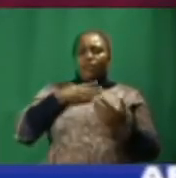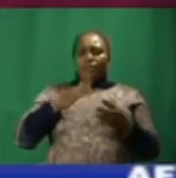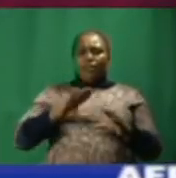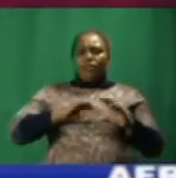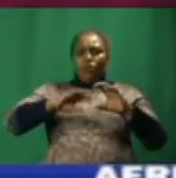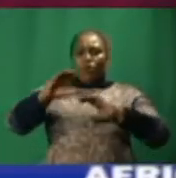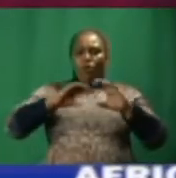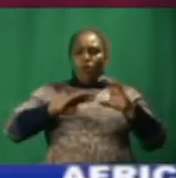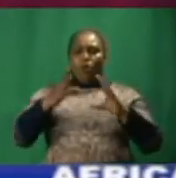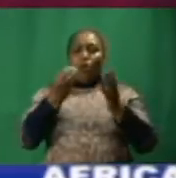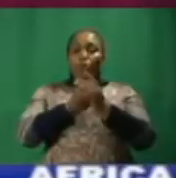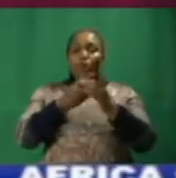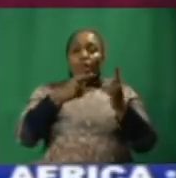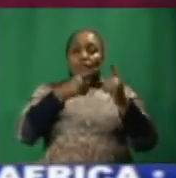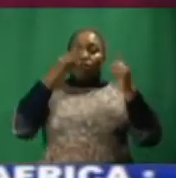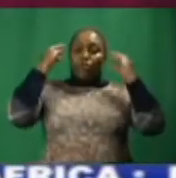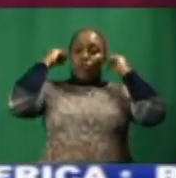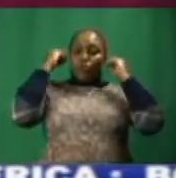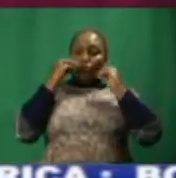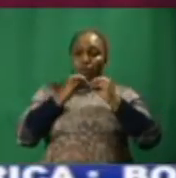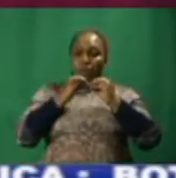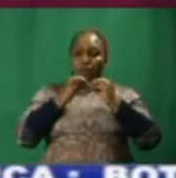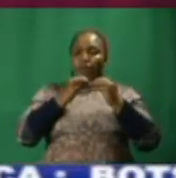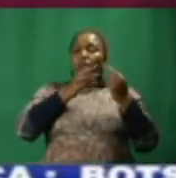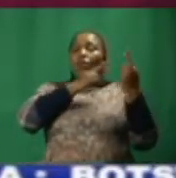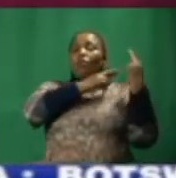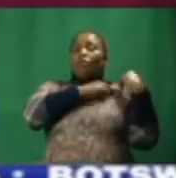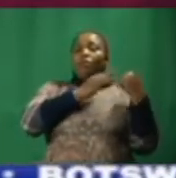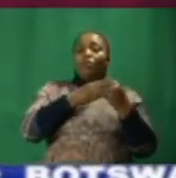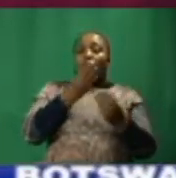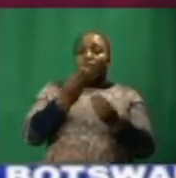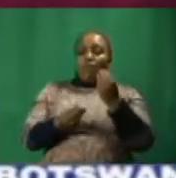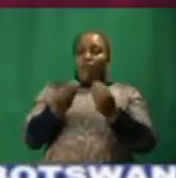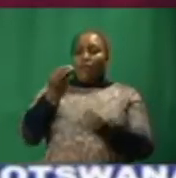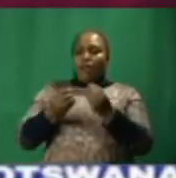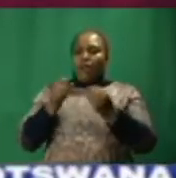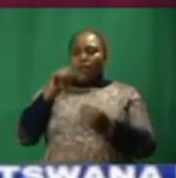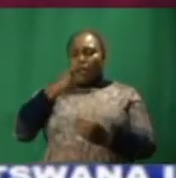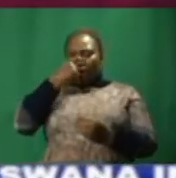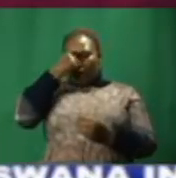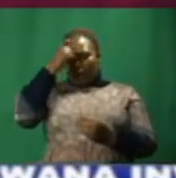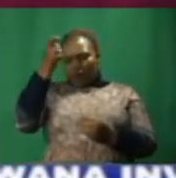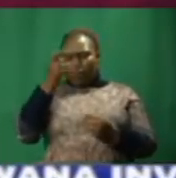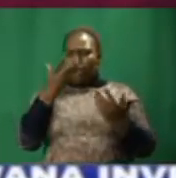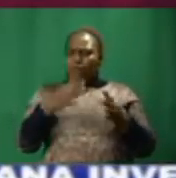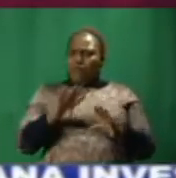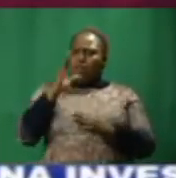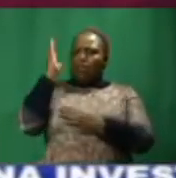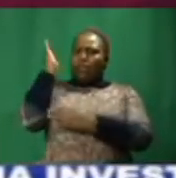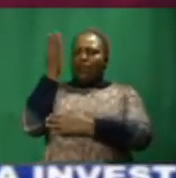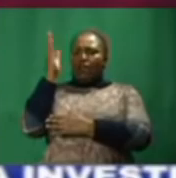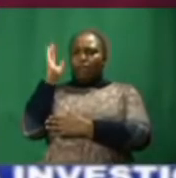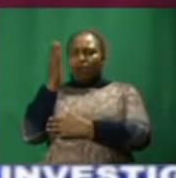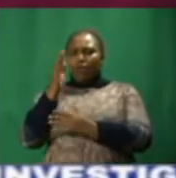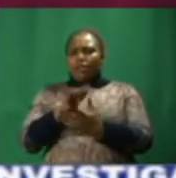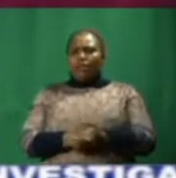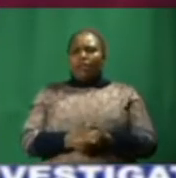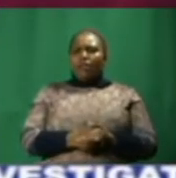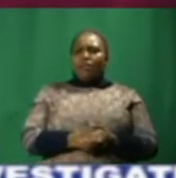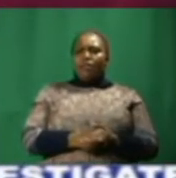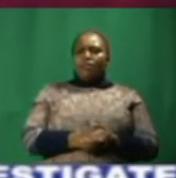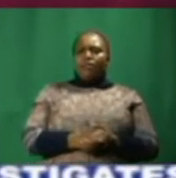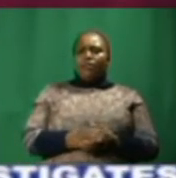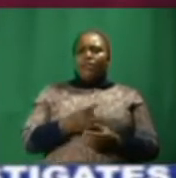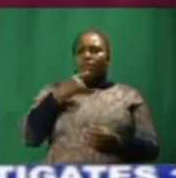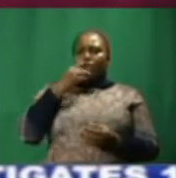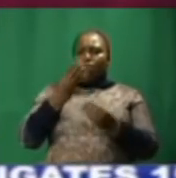Dr. Charity Newton Ndlondlo obuketwa nathindzaba tebambana eMbabane Government Hospital. Wachaza ke Ndlondlo lokuthenini sike sathi bambana sikhathi